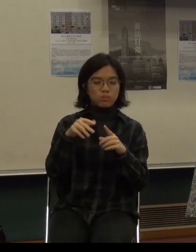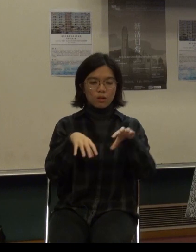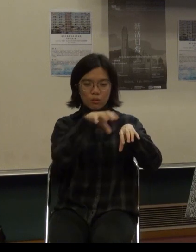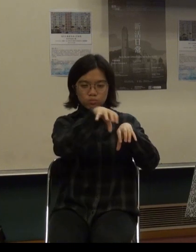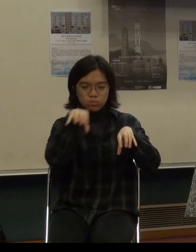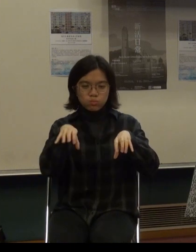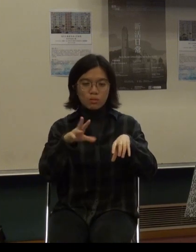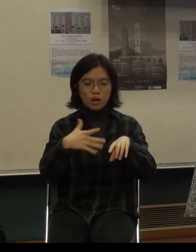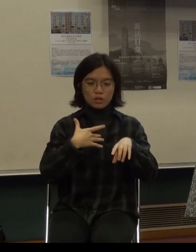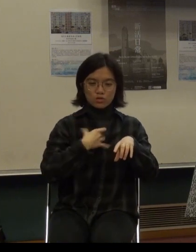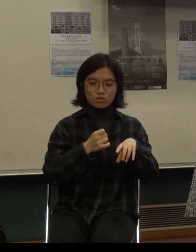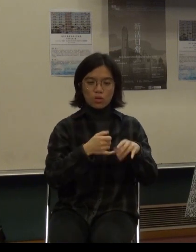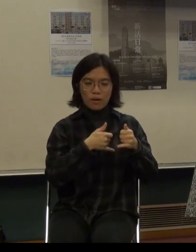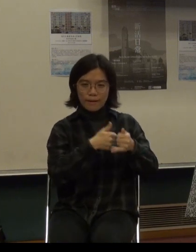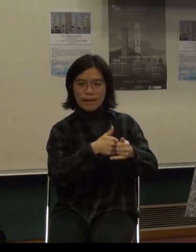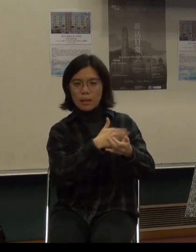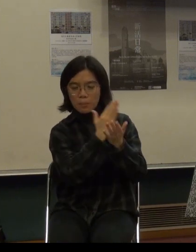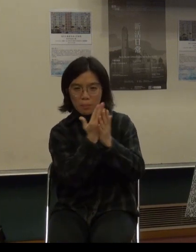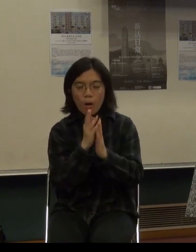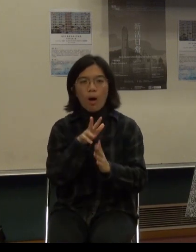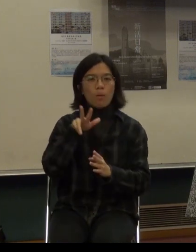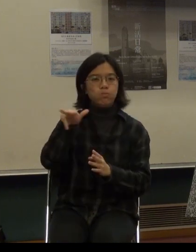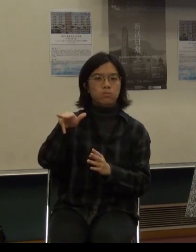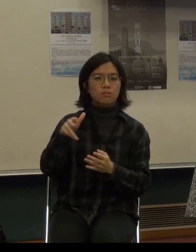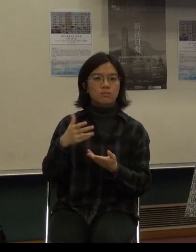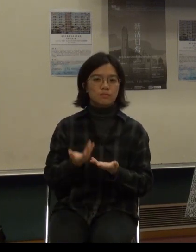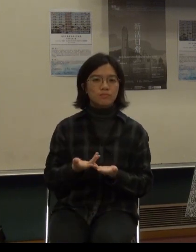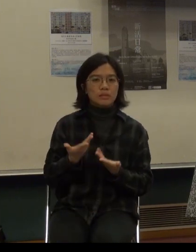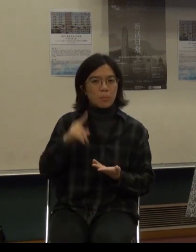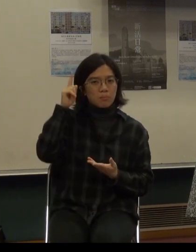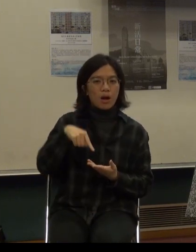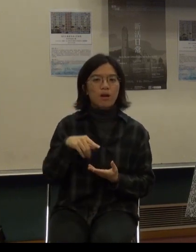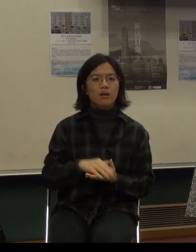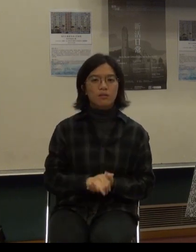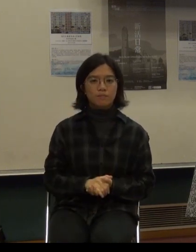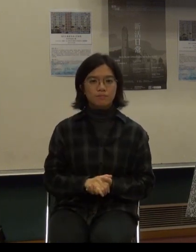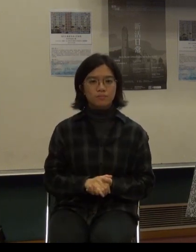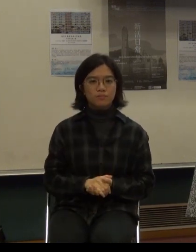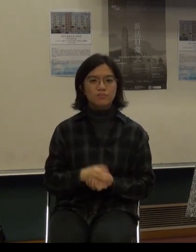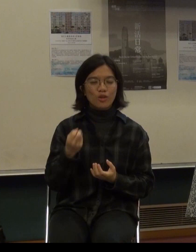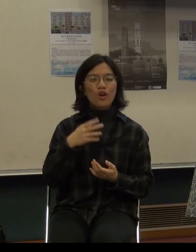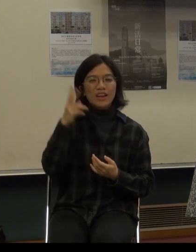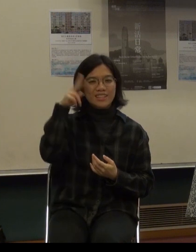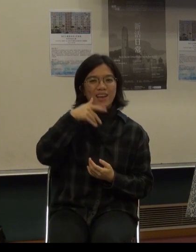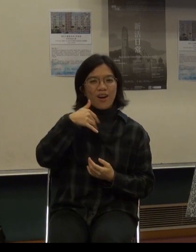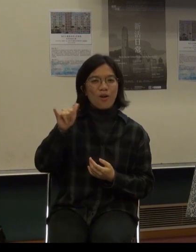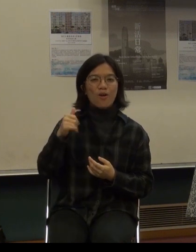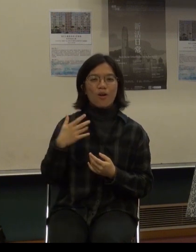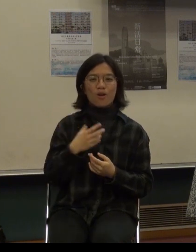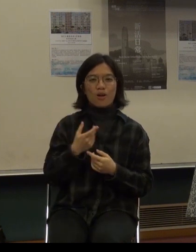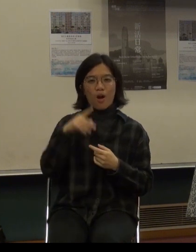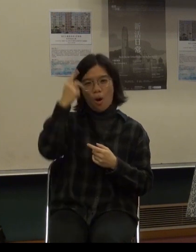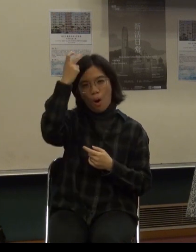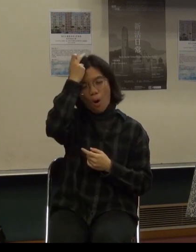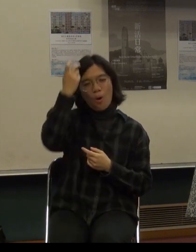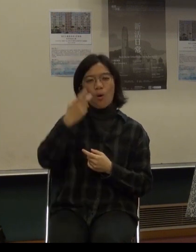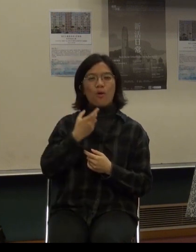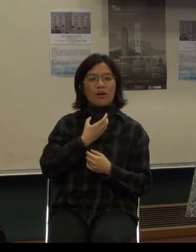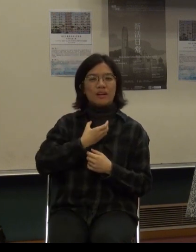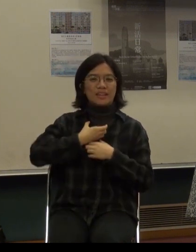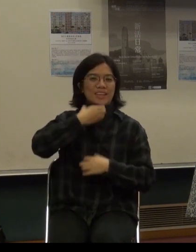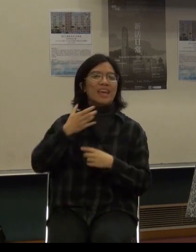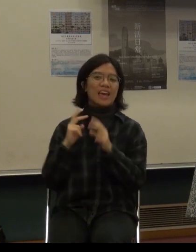功能咧拼埋一齊。第二咧就係我由朝到我成日都會去鵝頸橋街市嗰度買餸，咁我從來都